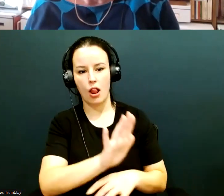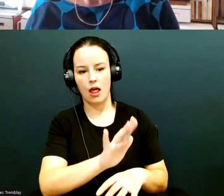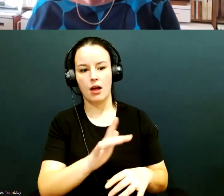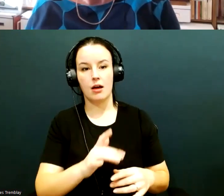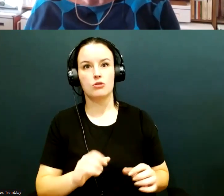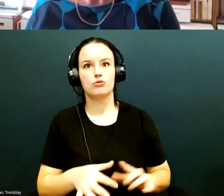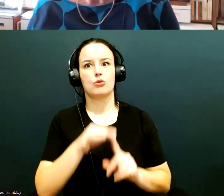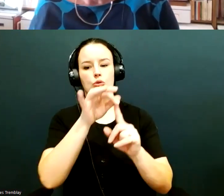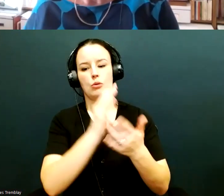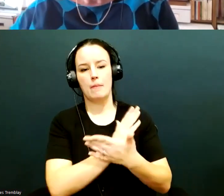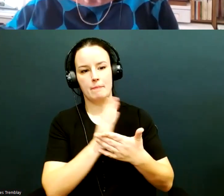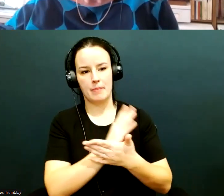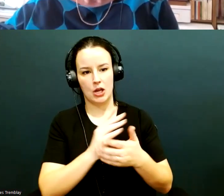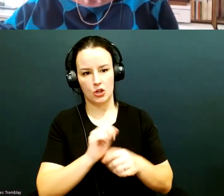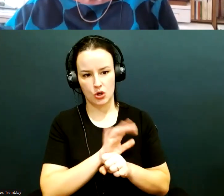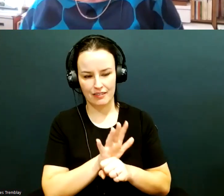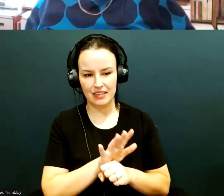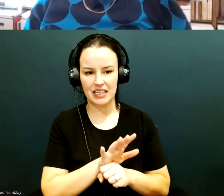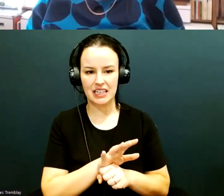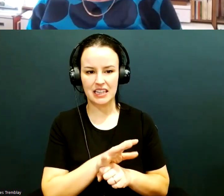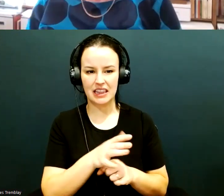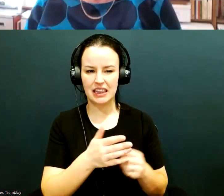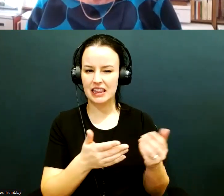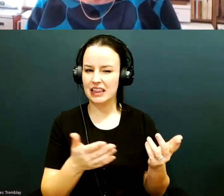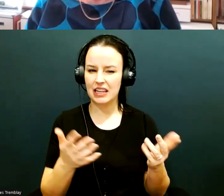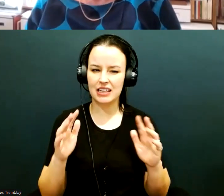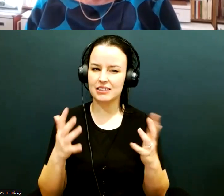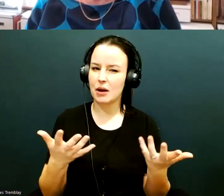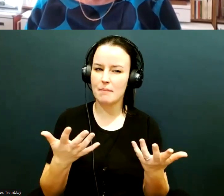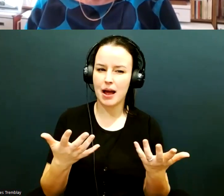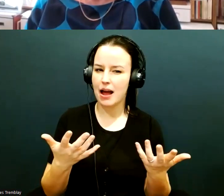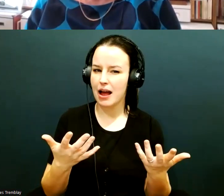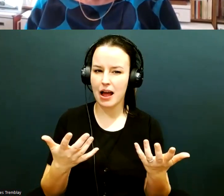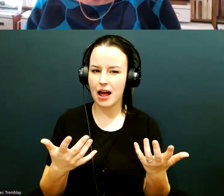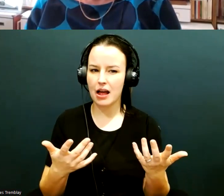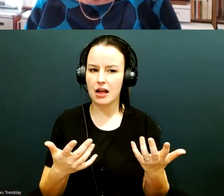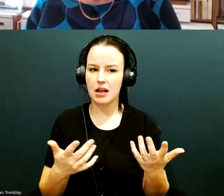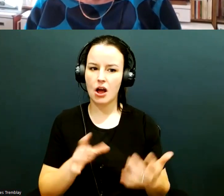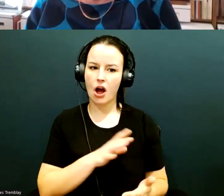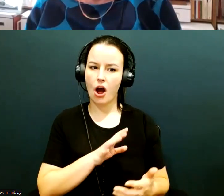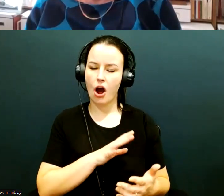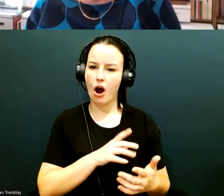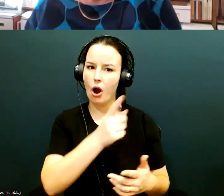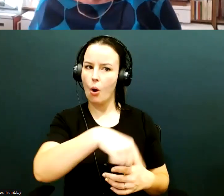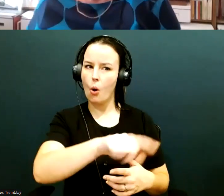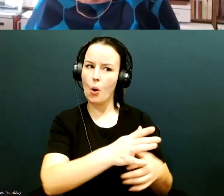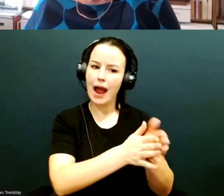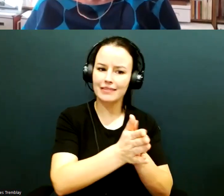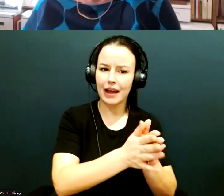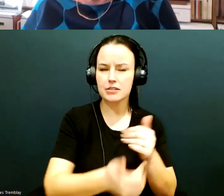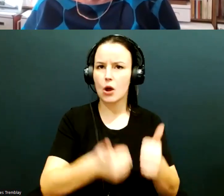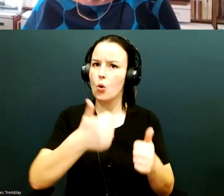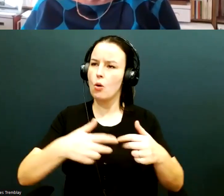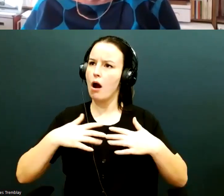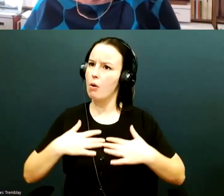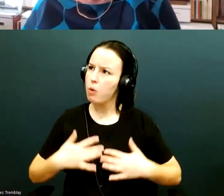la période de la pandémie. Comment ça s'est passé? Est-ce qu'il y avait comme de l'intérêt ou même du soulagement peut-être